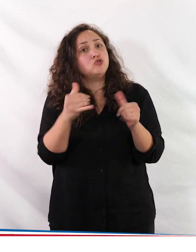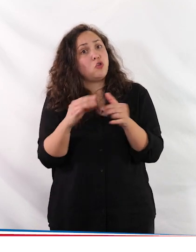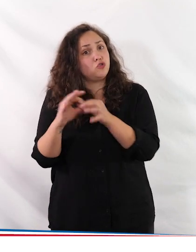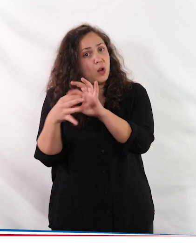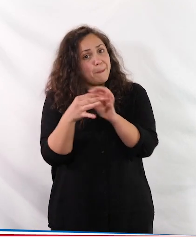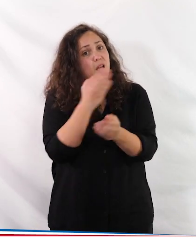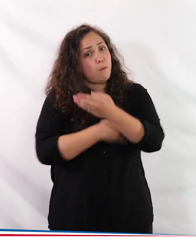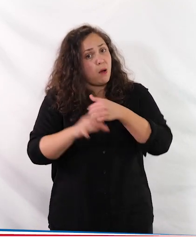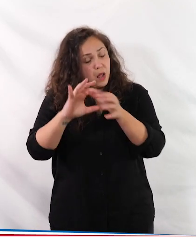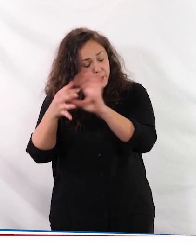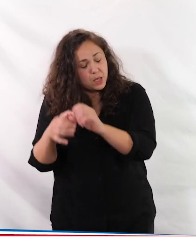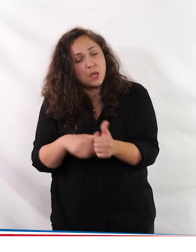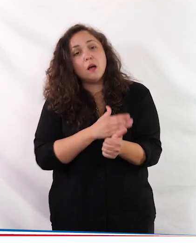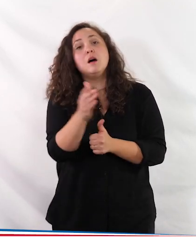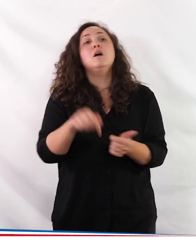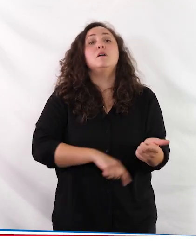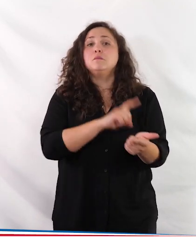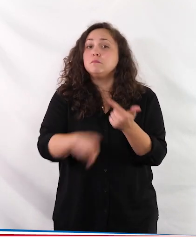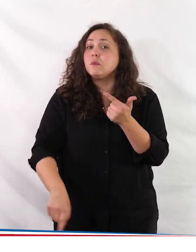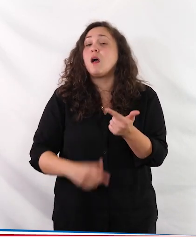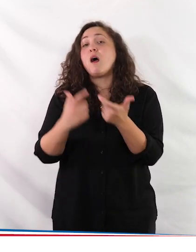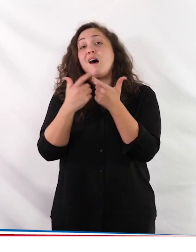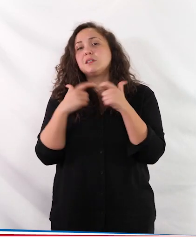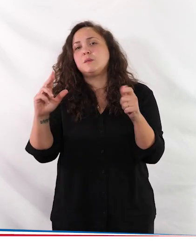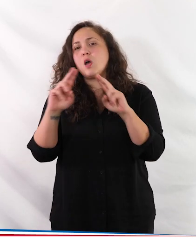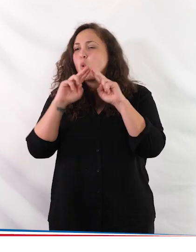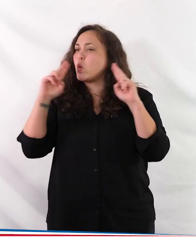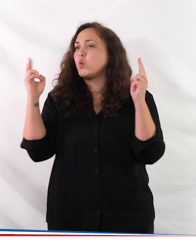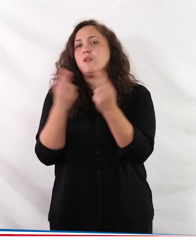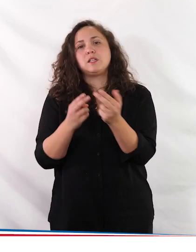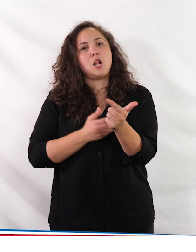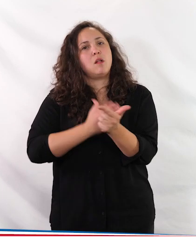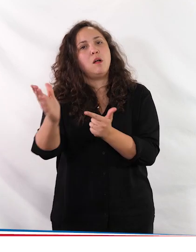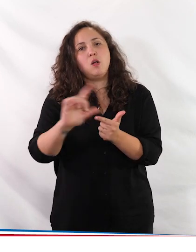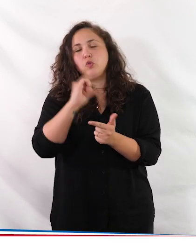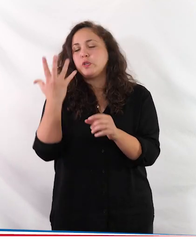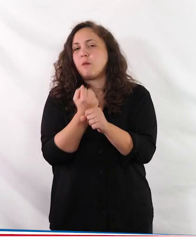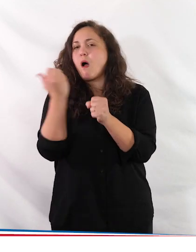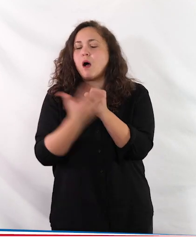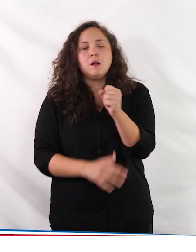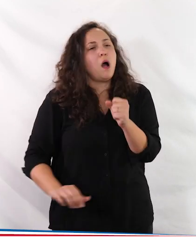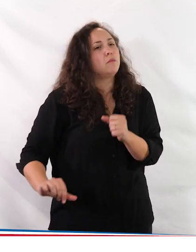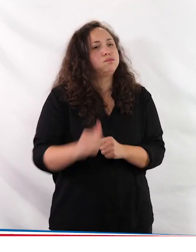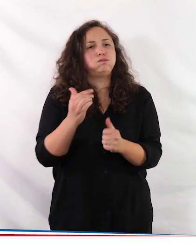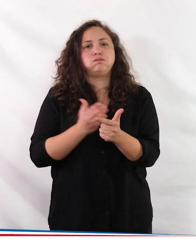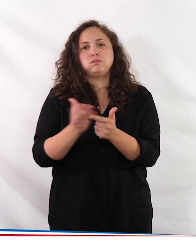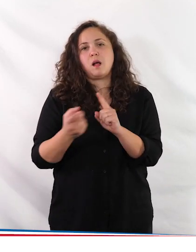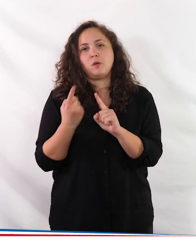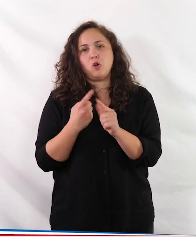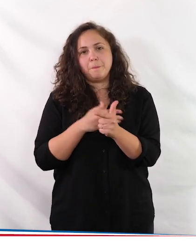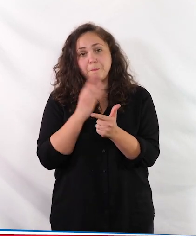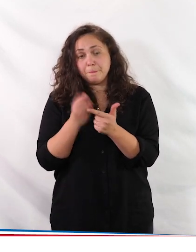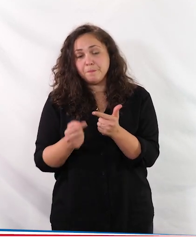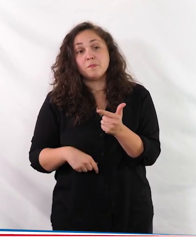que nous portons dans ces Jeux olympiques et paralympiques, et la question de l'accessibilité universelle qui est le deuxième enjeu